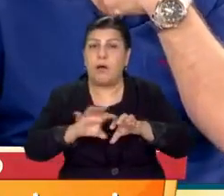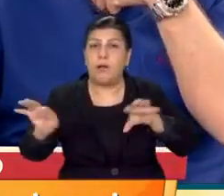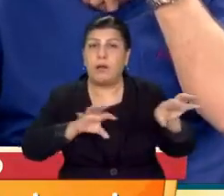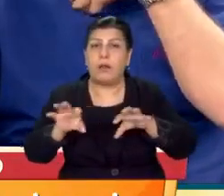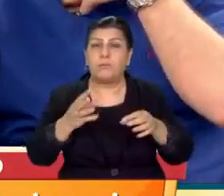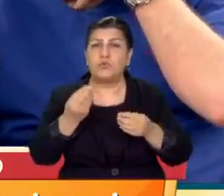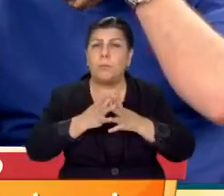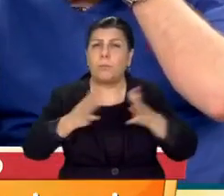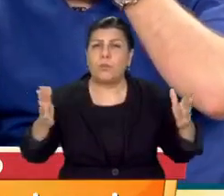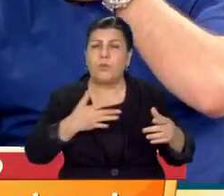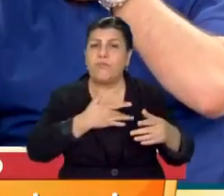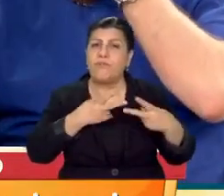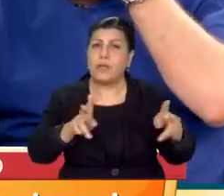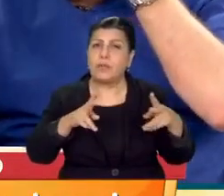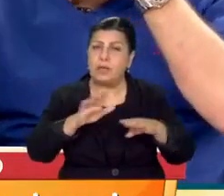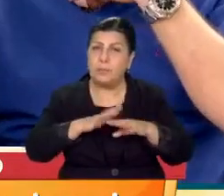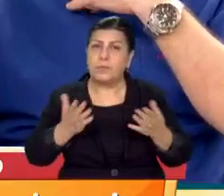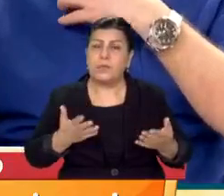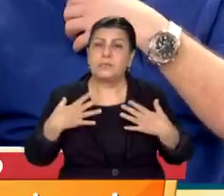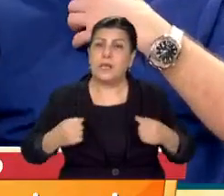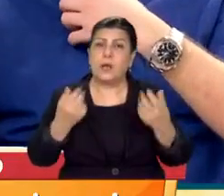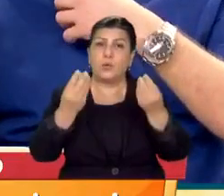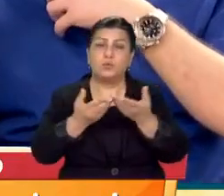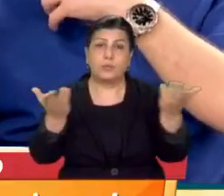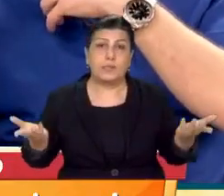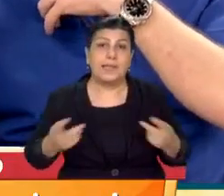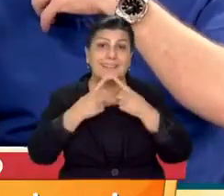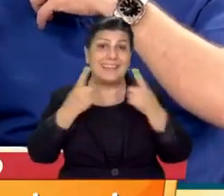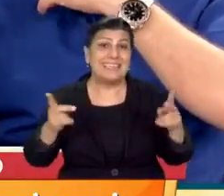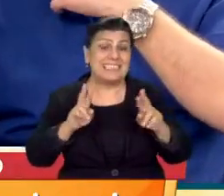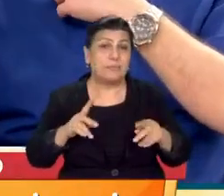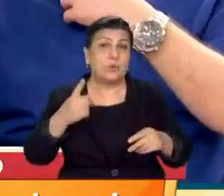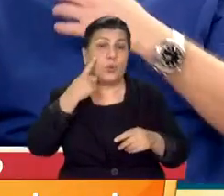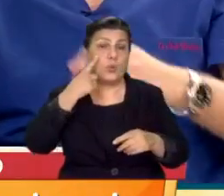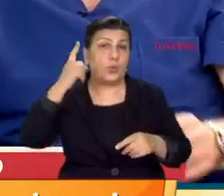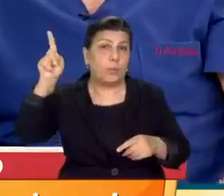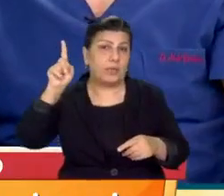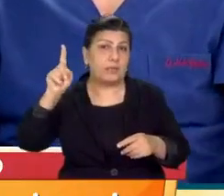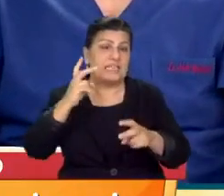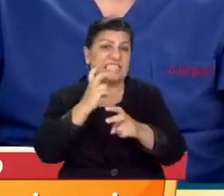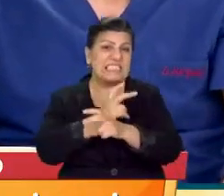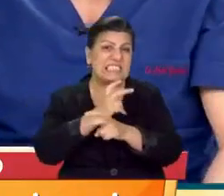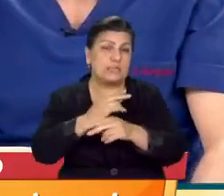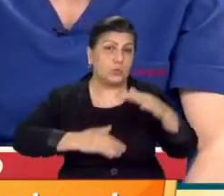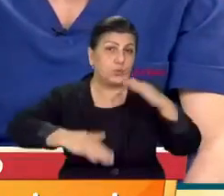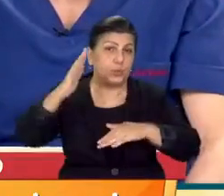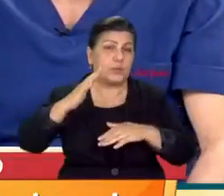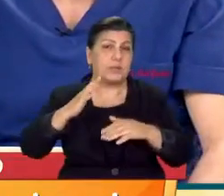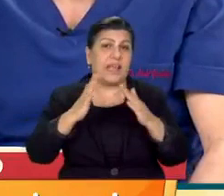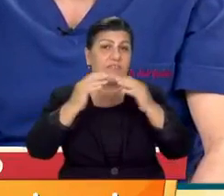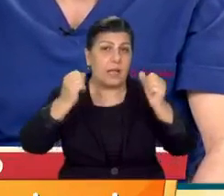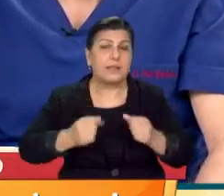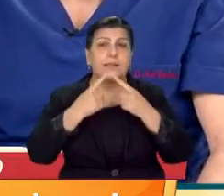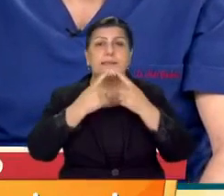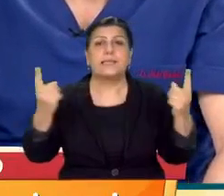çok büyük fedakarlık yaptılar sağolsunlar Ama dediğiniz gibi Aslında hükümetimiz riskiniz yüksek diye